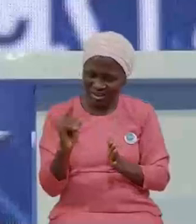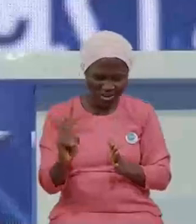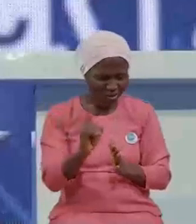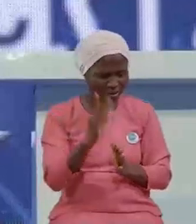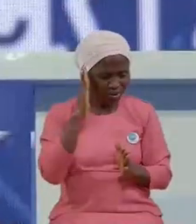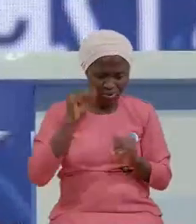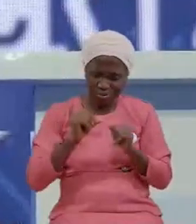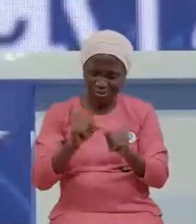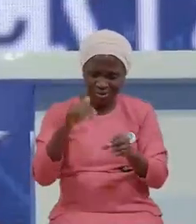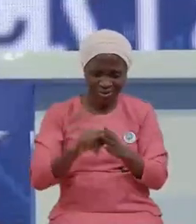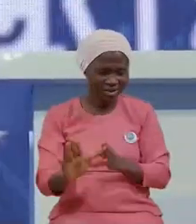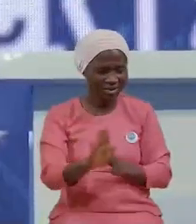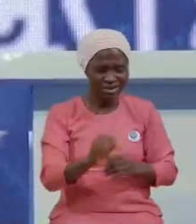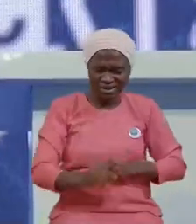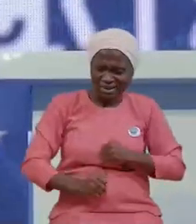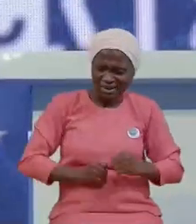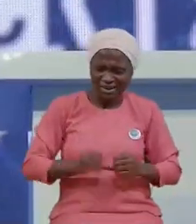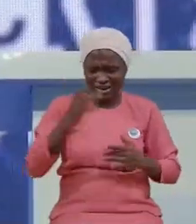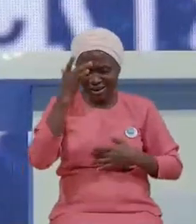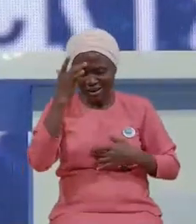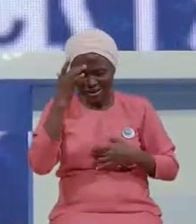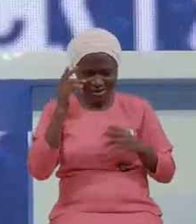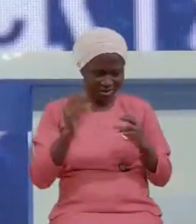sa souffrance, dans son péché.